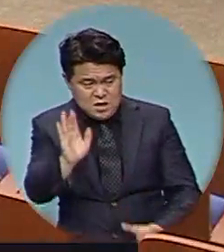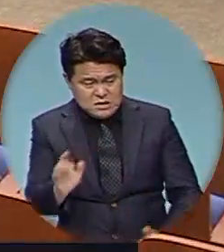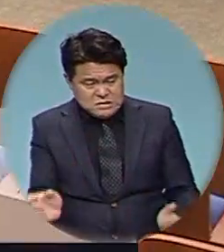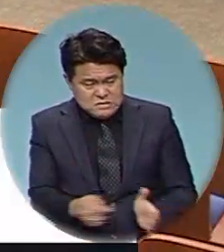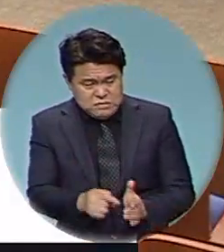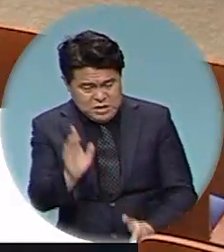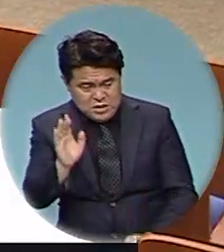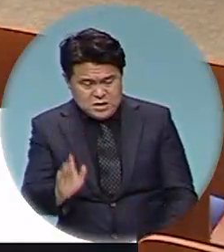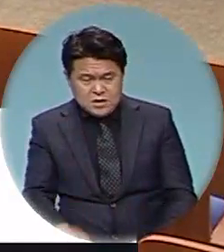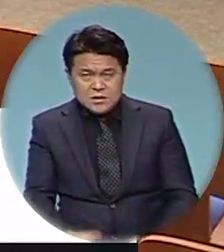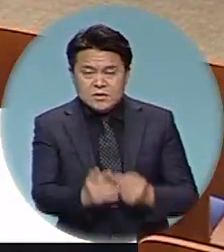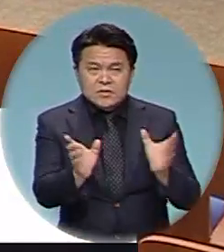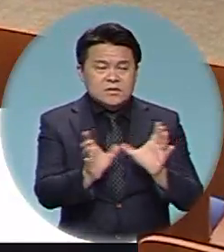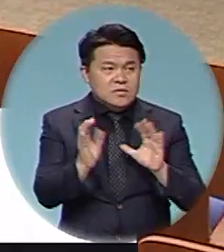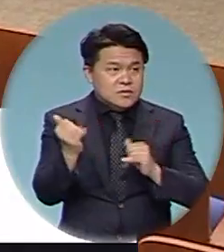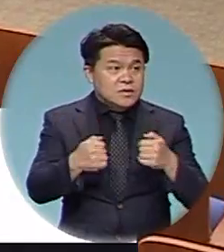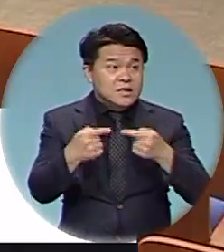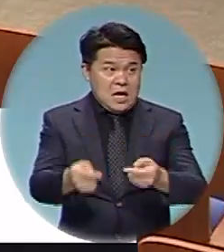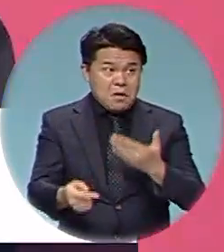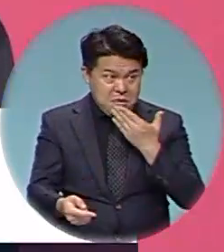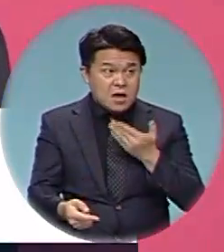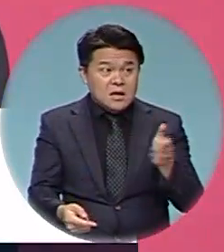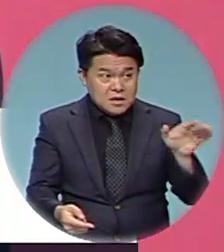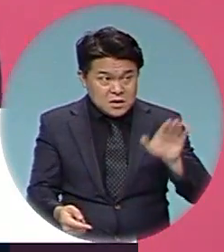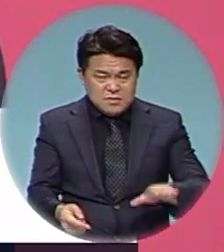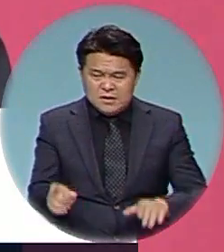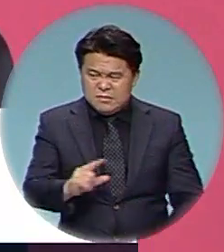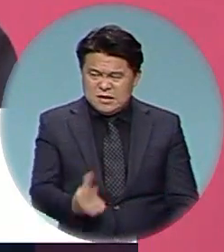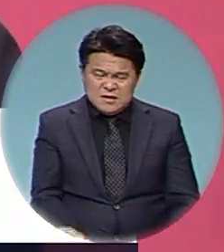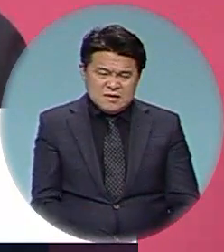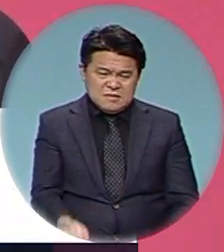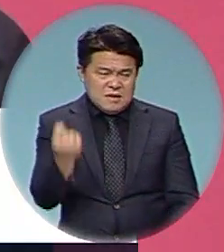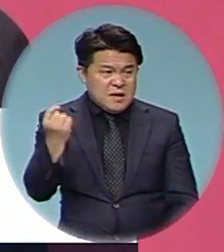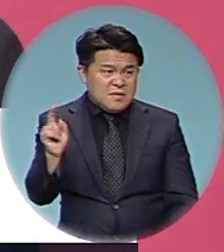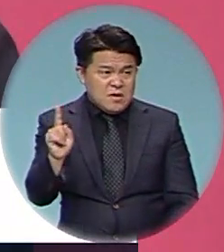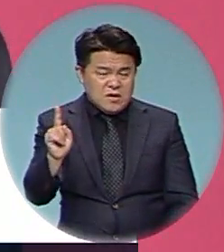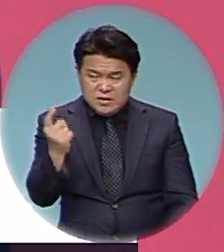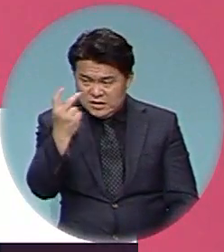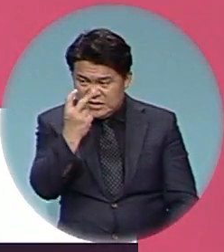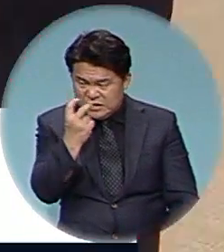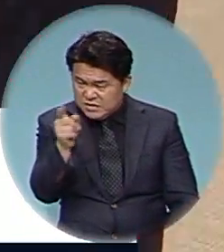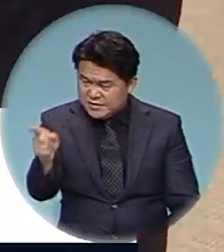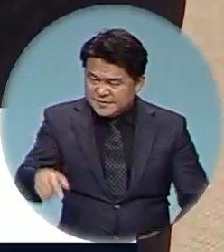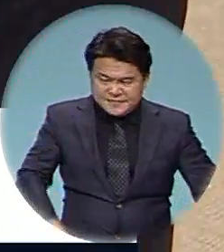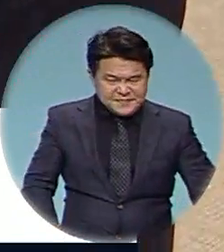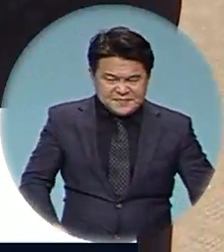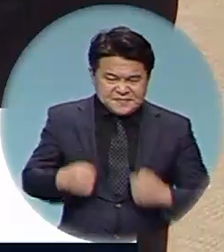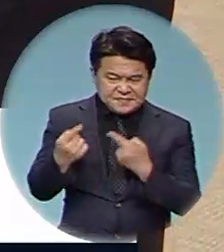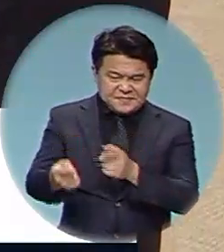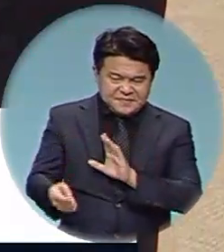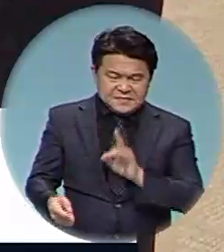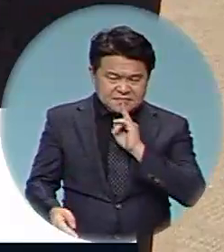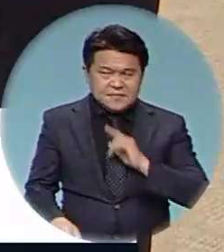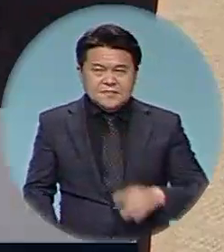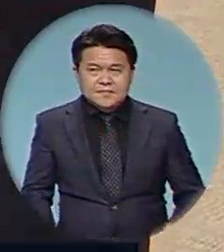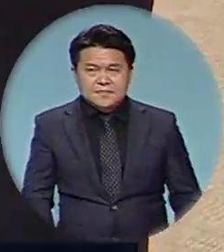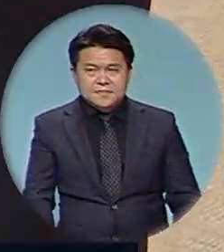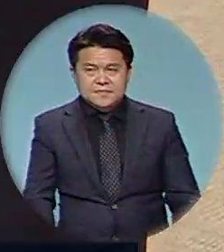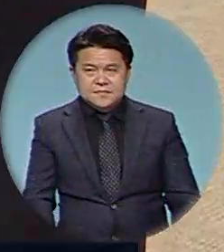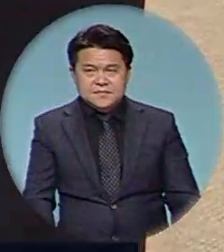통합당은 국회 복귀 의사를 밝히면서도 속전속결로 진행되는 추경 심사에 참여하지 않겠다는 뜻을